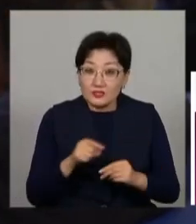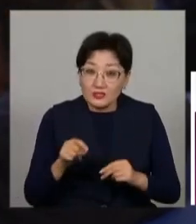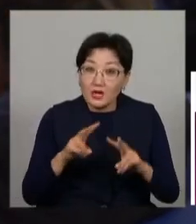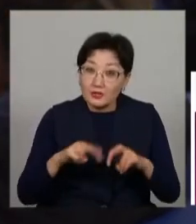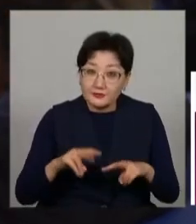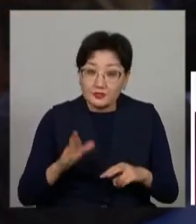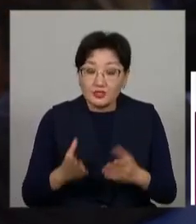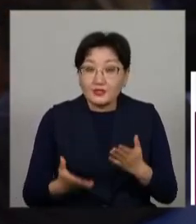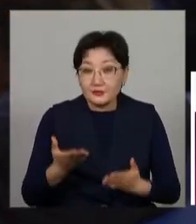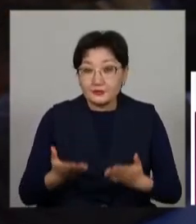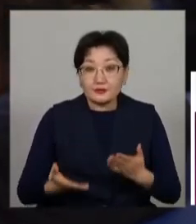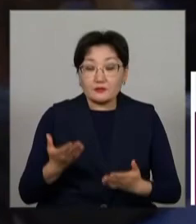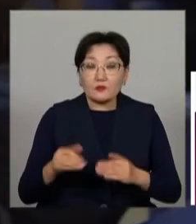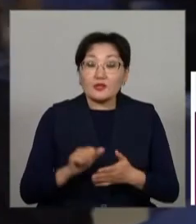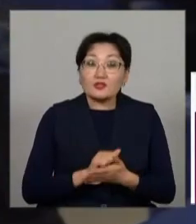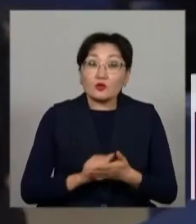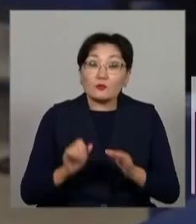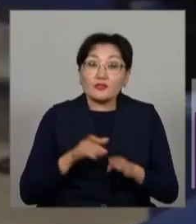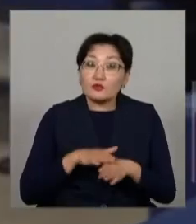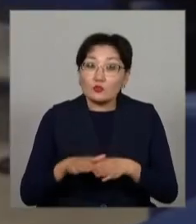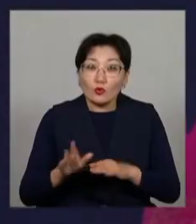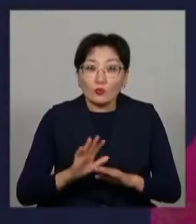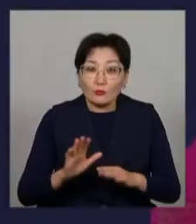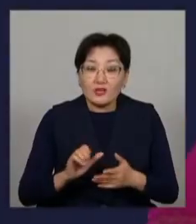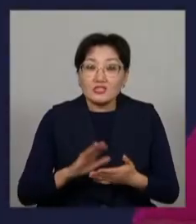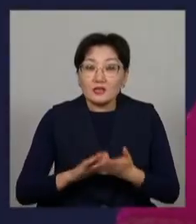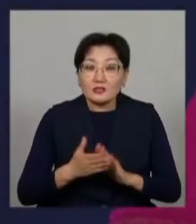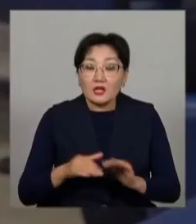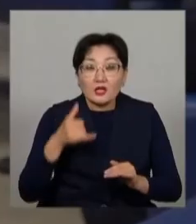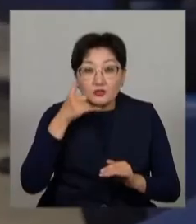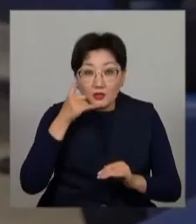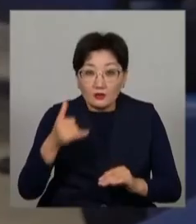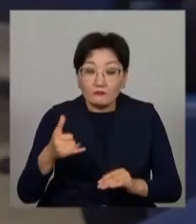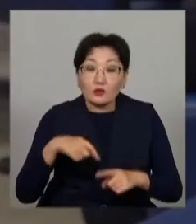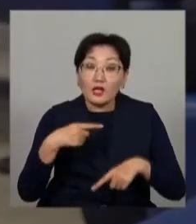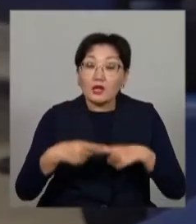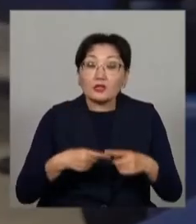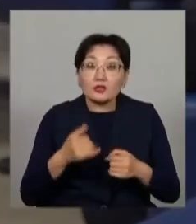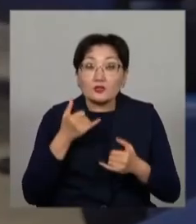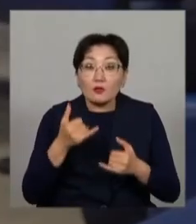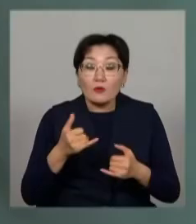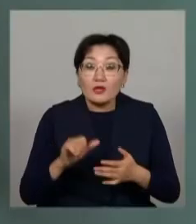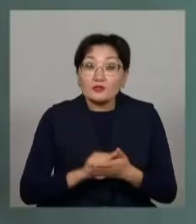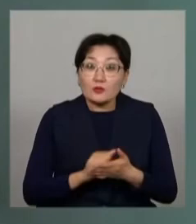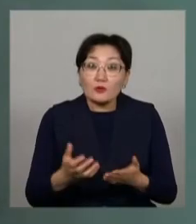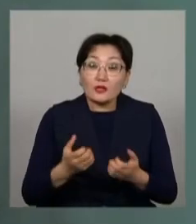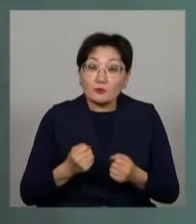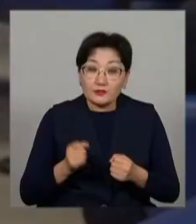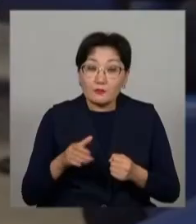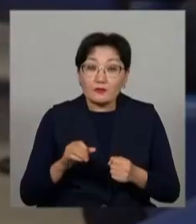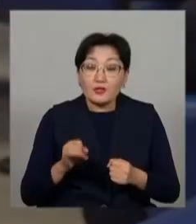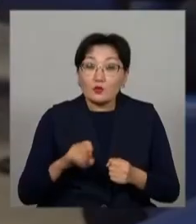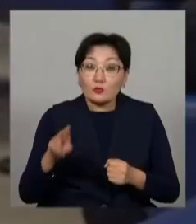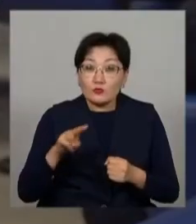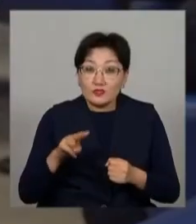қарастырылады. Егер документтері толық болмаған жағдайда, телефон арқылы хабарласып, документтерін аламыз. Жеке